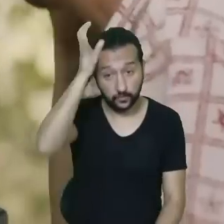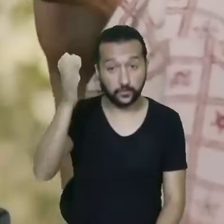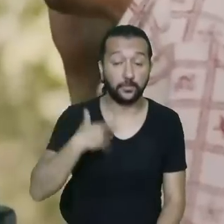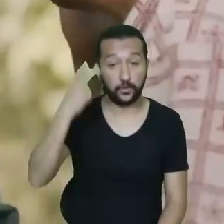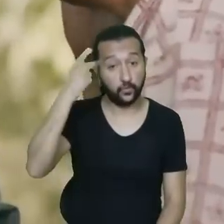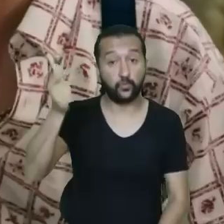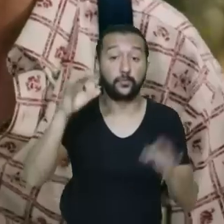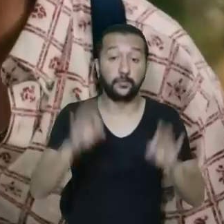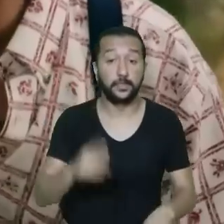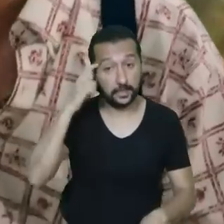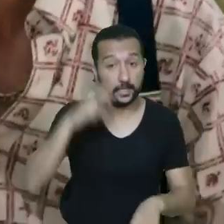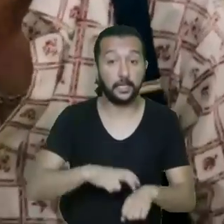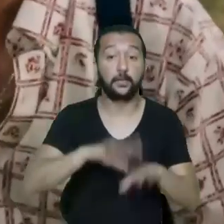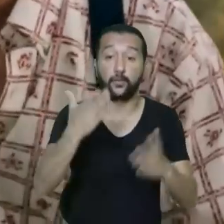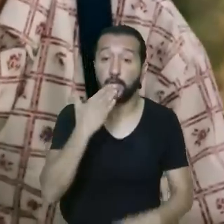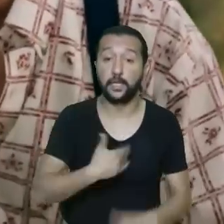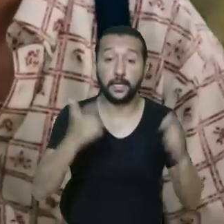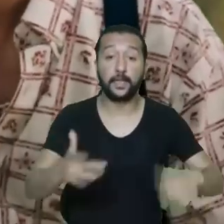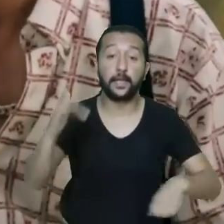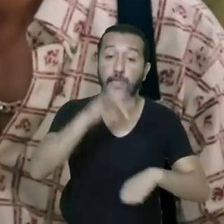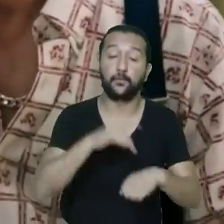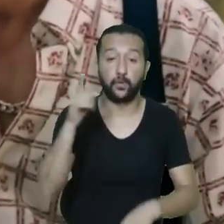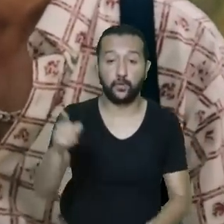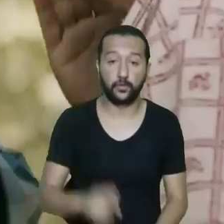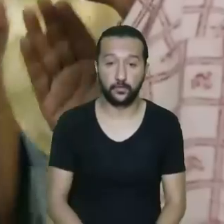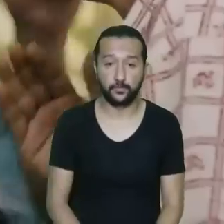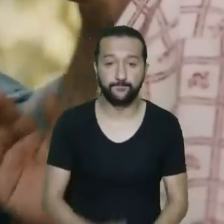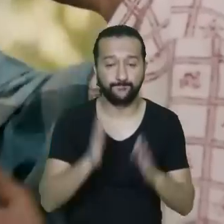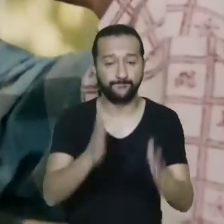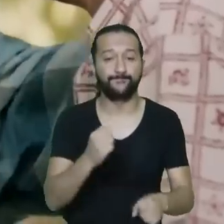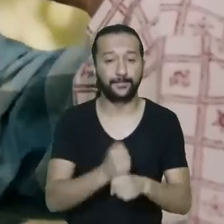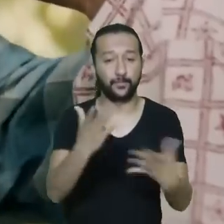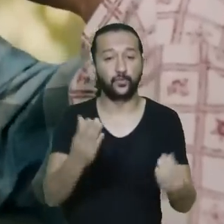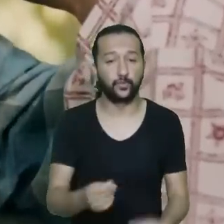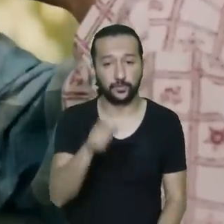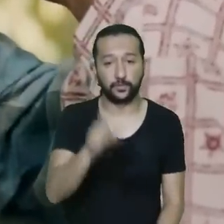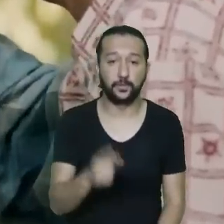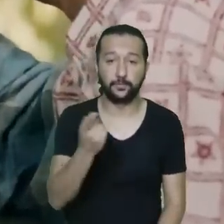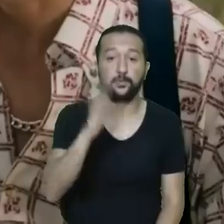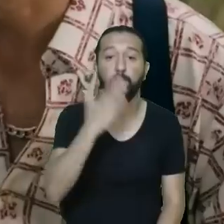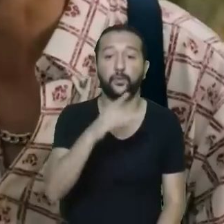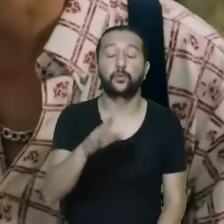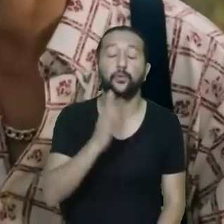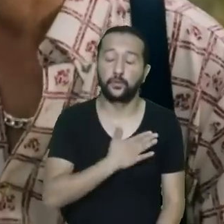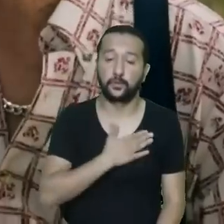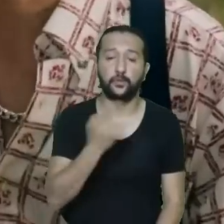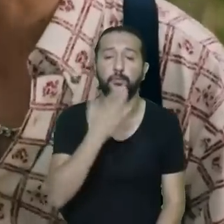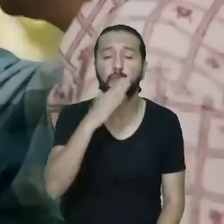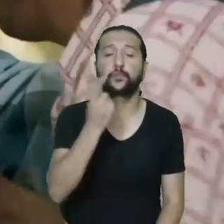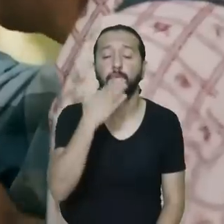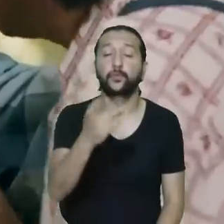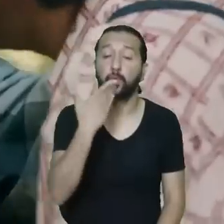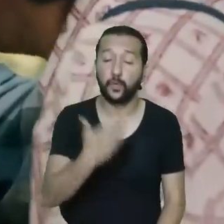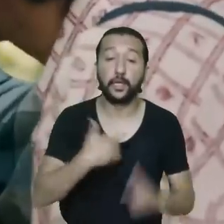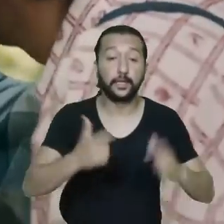Bende unutkanlık başladı. Hatırlamıyorum artık. De bakayım hangi defa o? Vay be. Geçmiş olsun. Başka bir şey yok değil mi? Sağ ol. Bir şey olmadı ya. Yok olmadı.